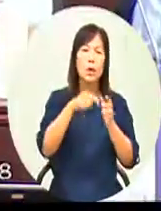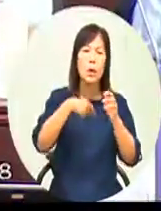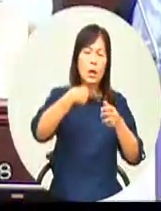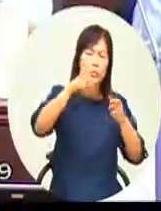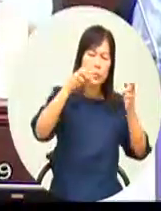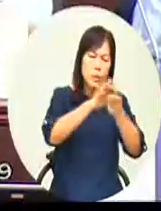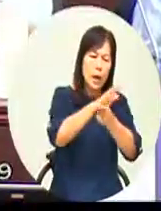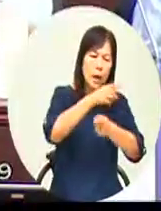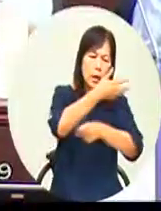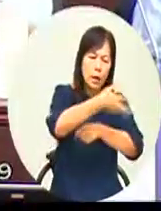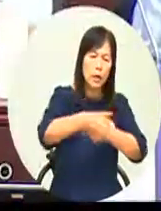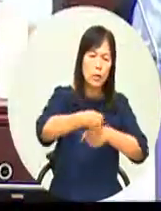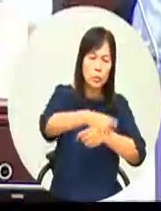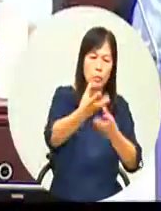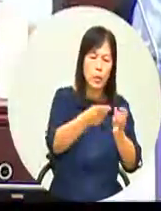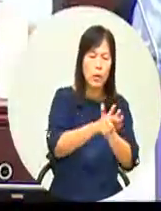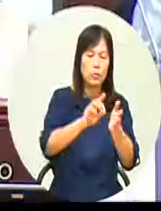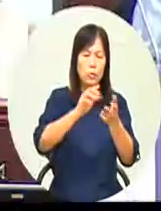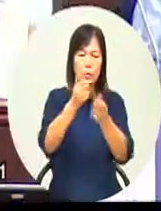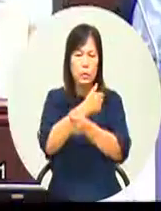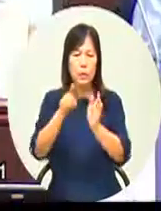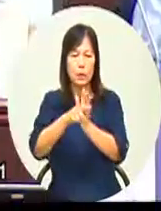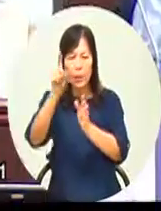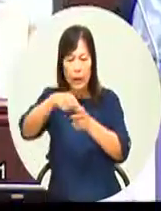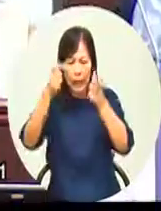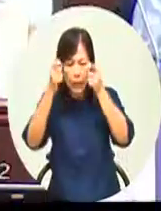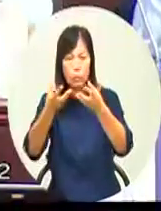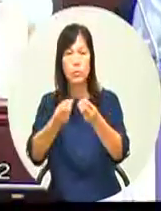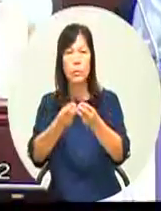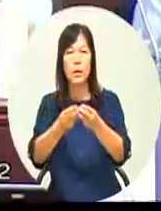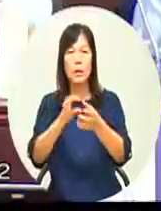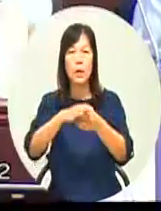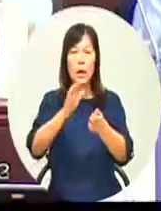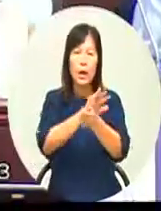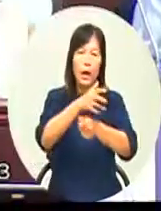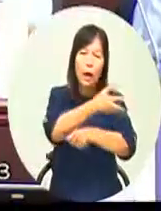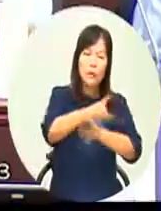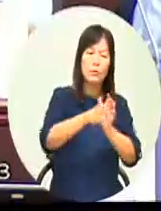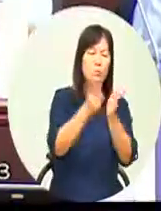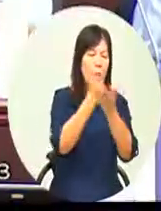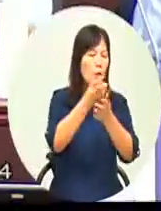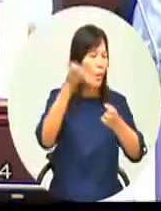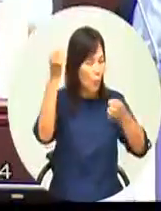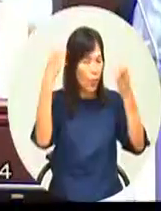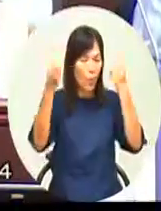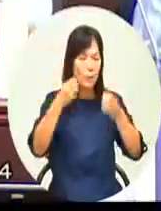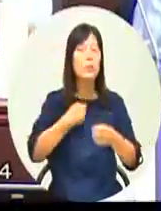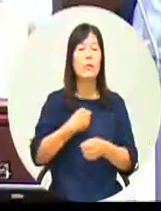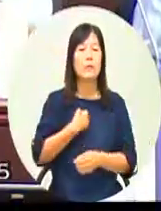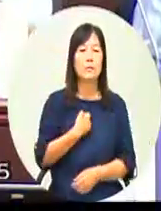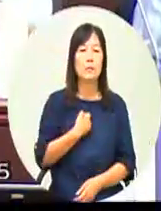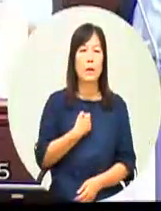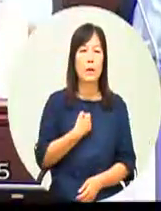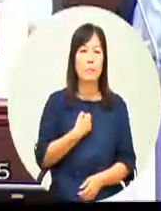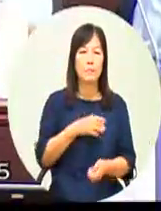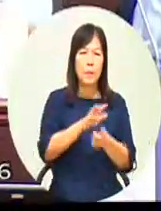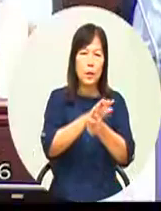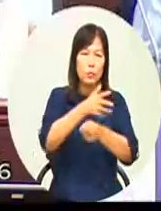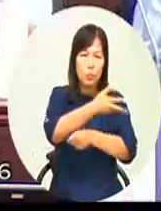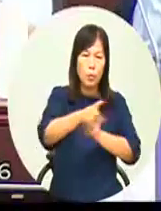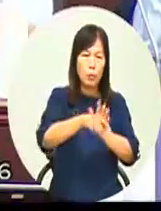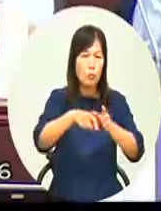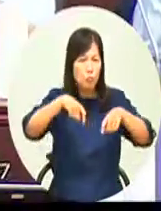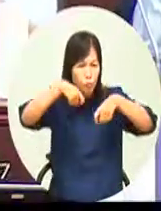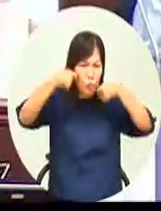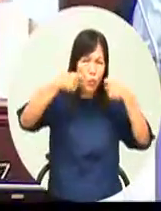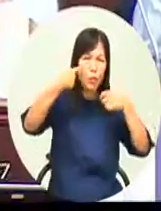像没有来过高雄，但是因为爱河这一个景点其实已经非常耳熟能详了，所以它的景点的新奇的这个部